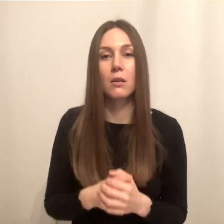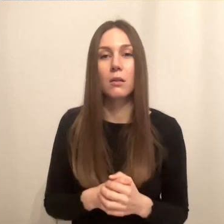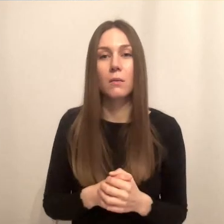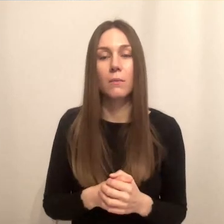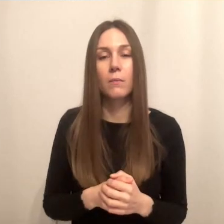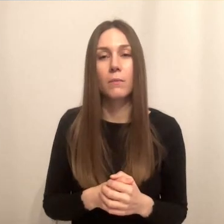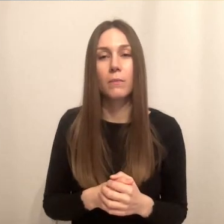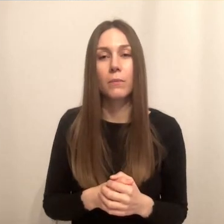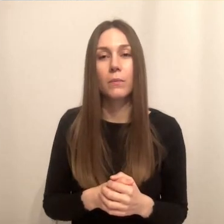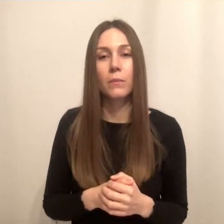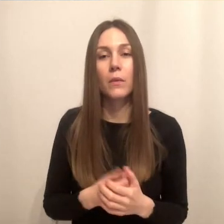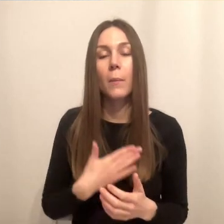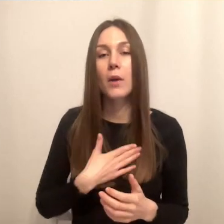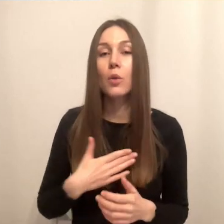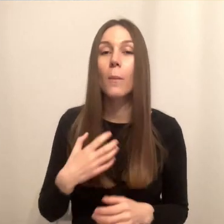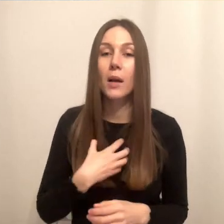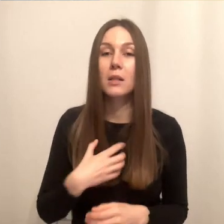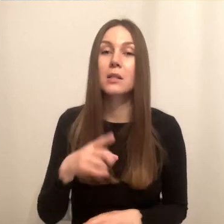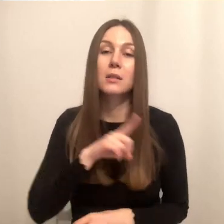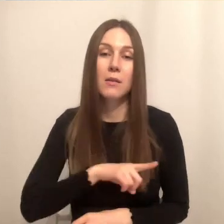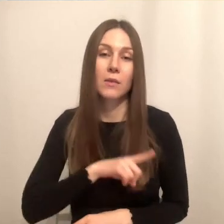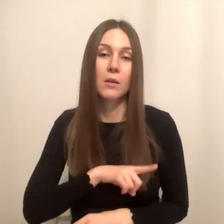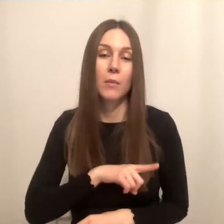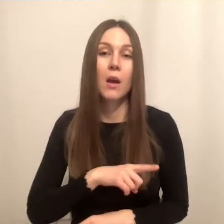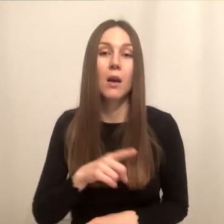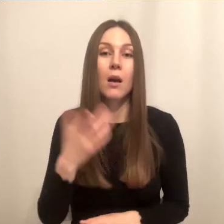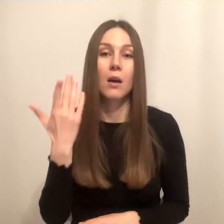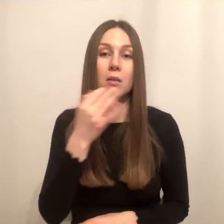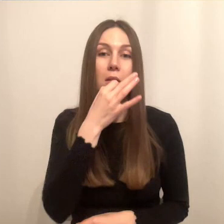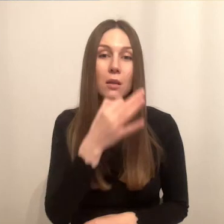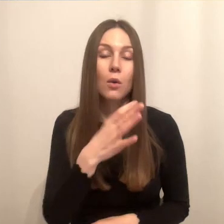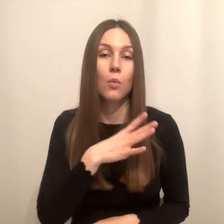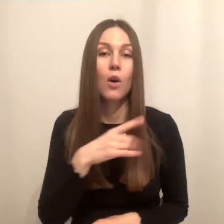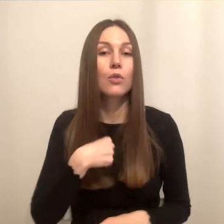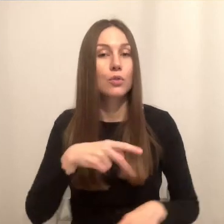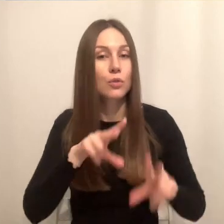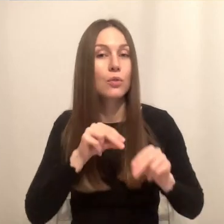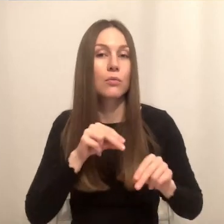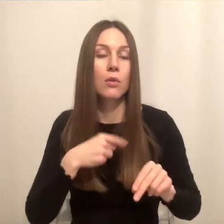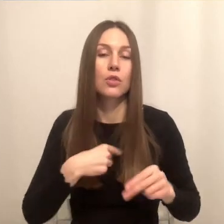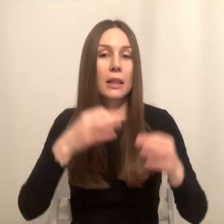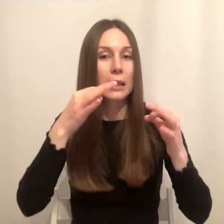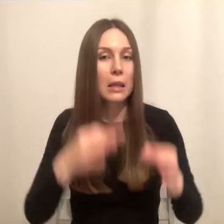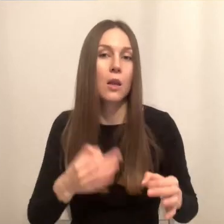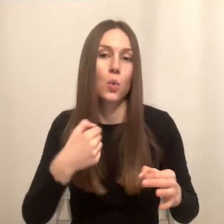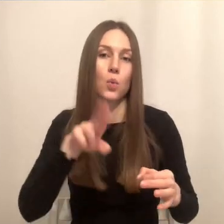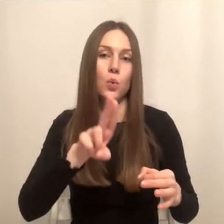Mano pagrindinė savybė, aš jau minėjau, yra sąžiningumas, aš esu tieso žmogus ir negaliu taikstyti su